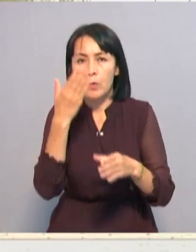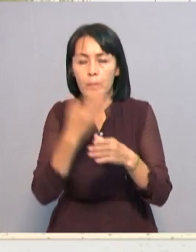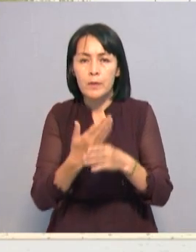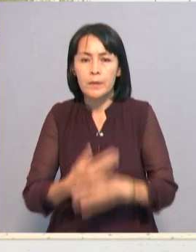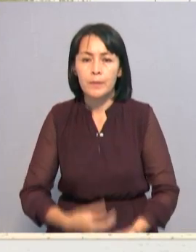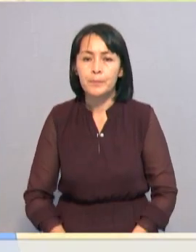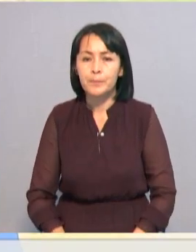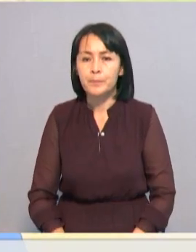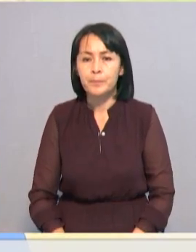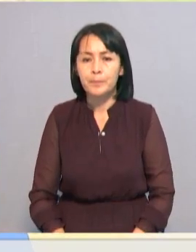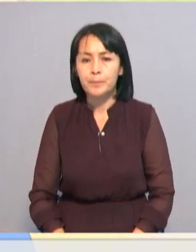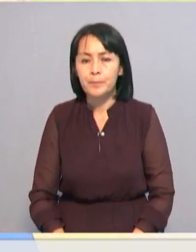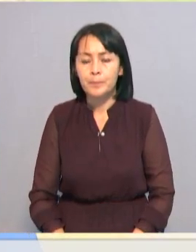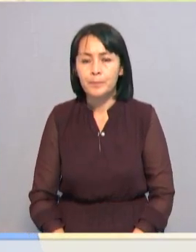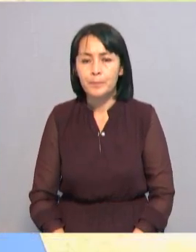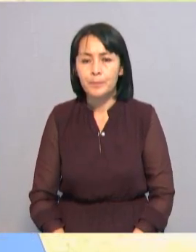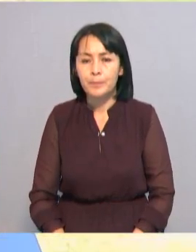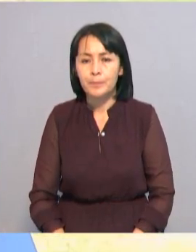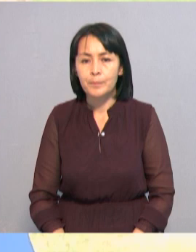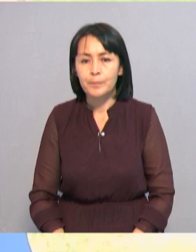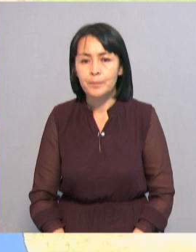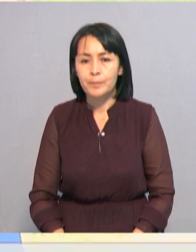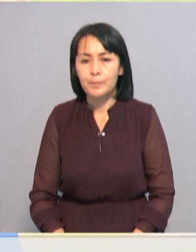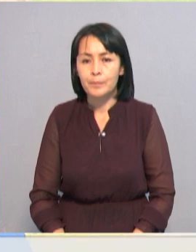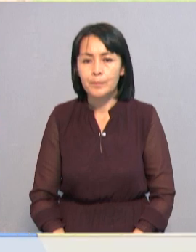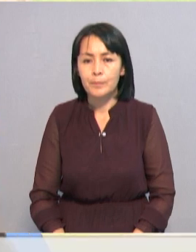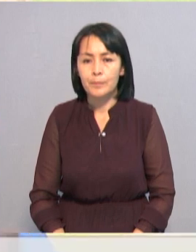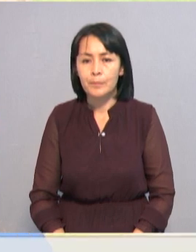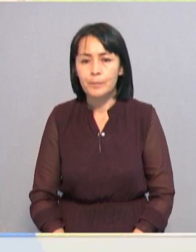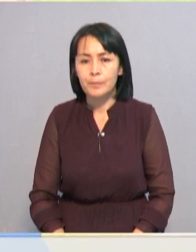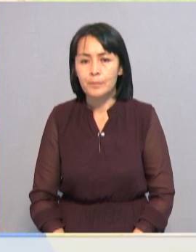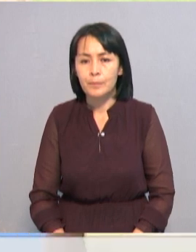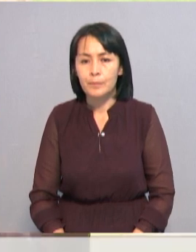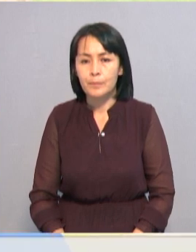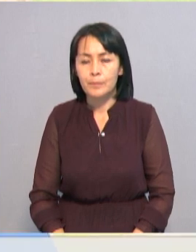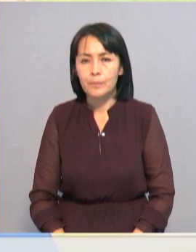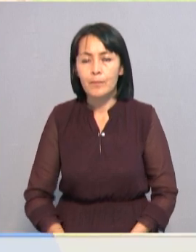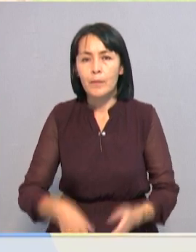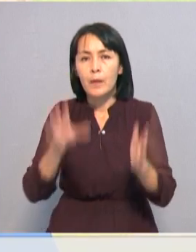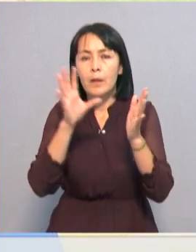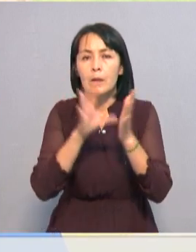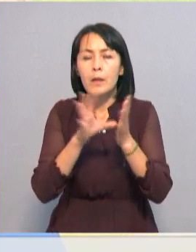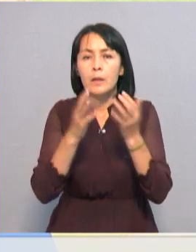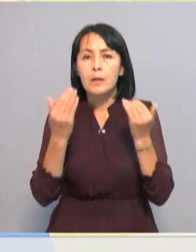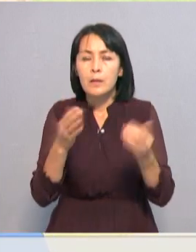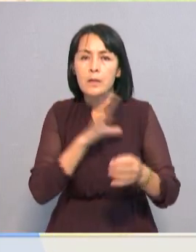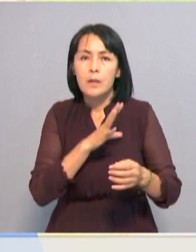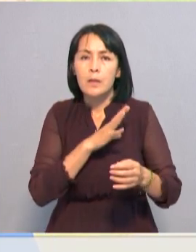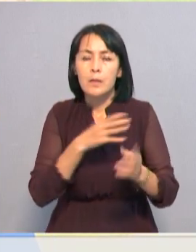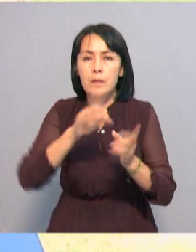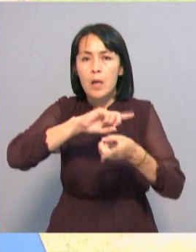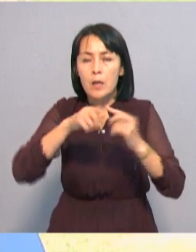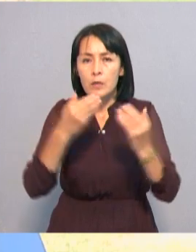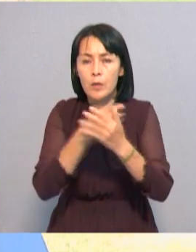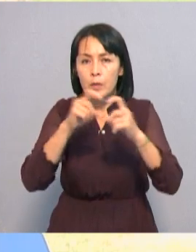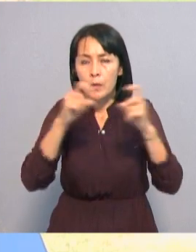обещание. Көмір қымбат, ағаш, жанар ағаш жоқ, қоза пияны. Электрическая система также была заменена и